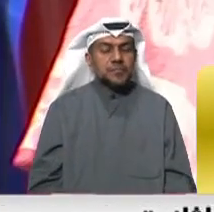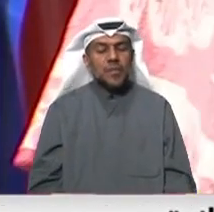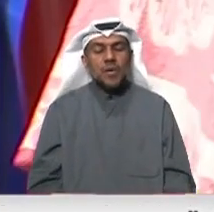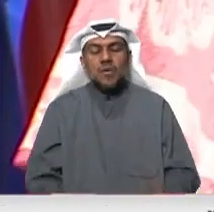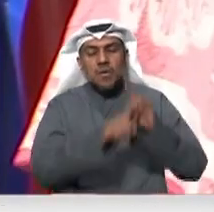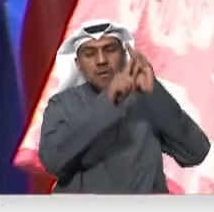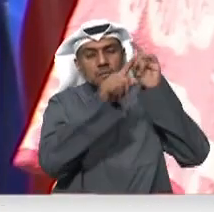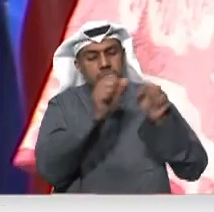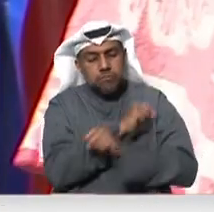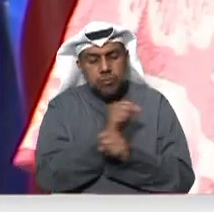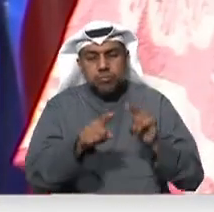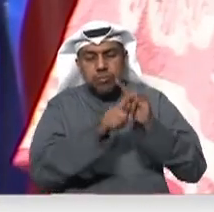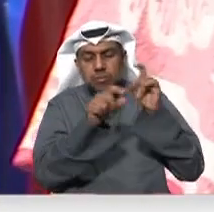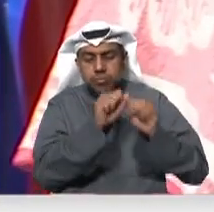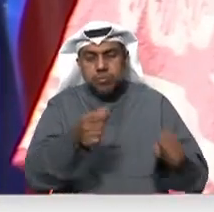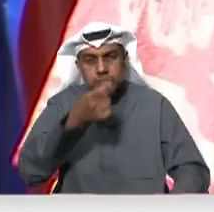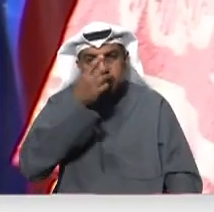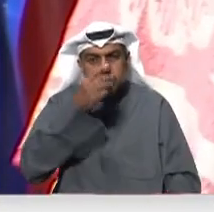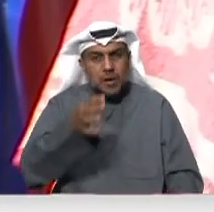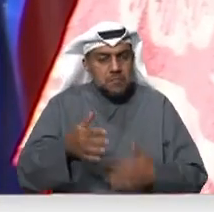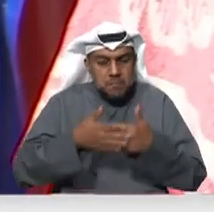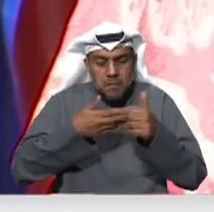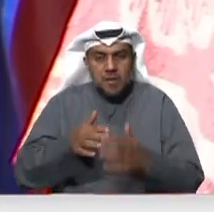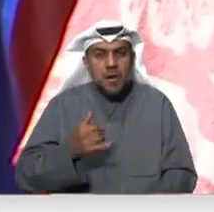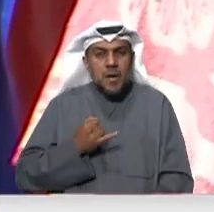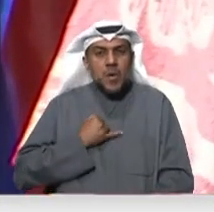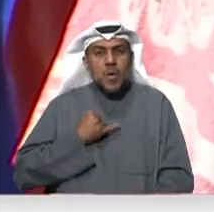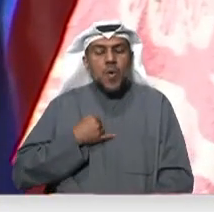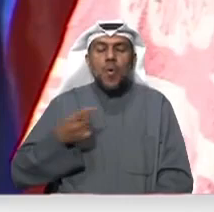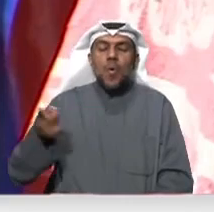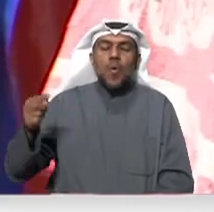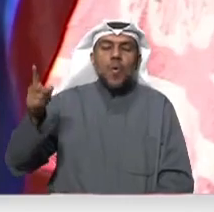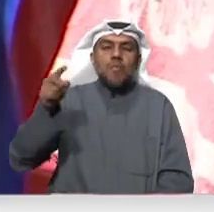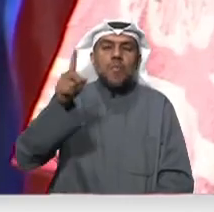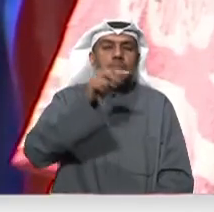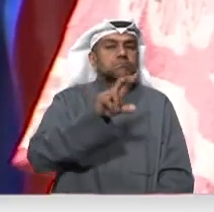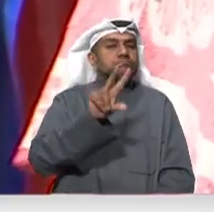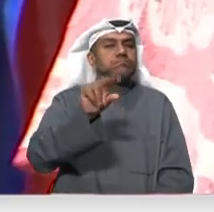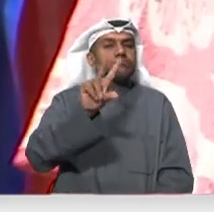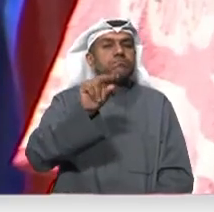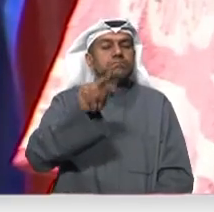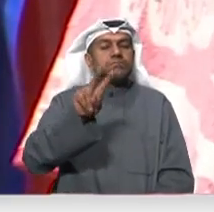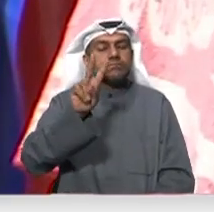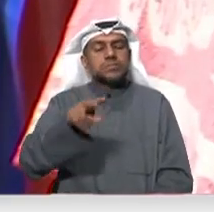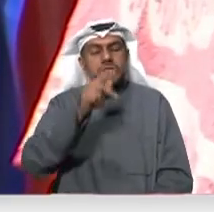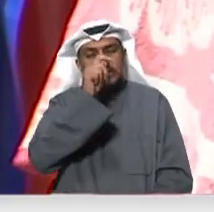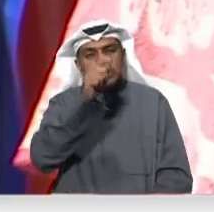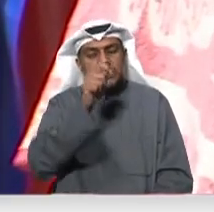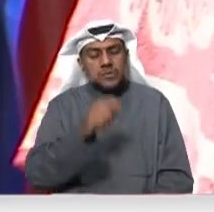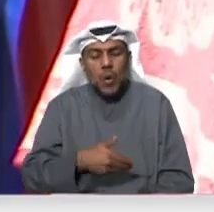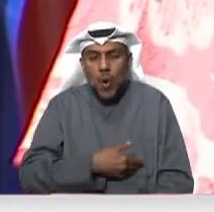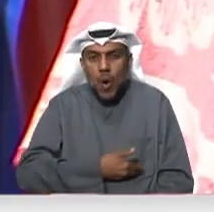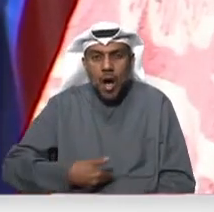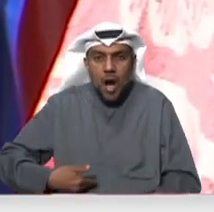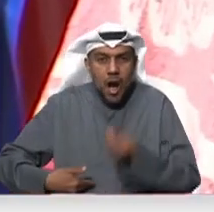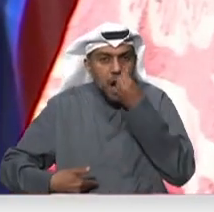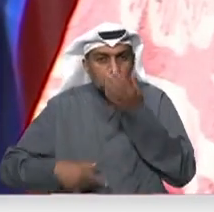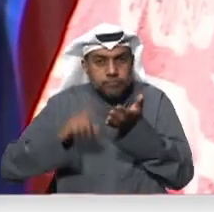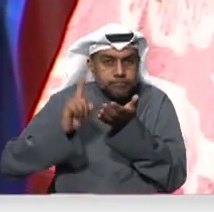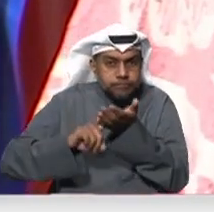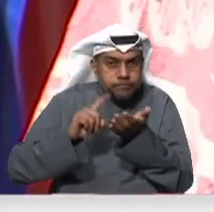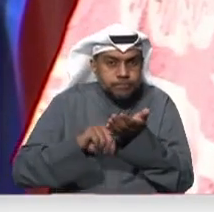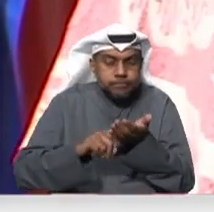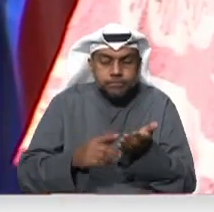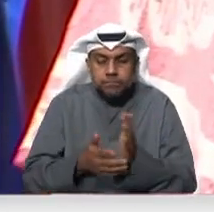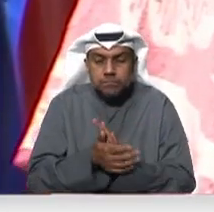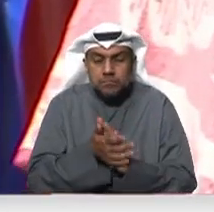والدمار الإسرائيلية أرواح الأبرياء كل يوم، في وقت تشهد فيه غزة مجاعة حقيقية، ما يهدد